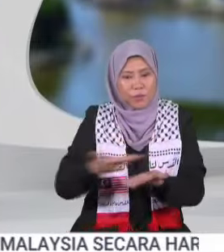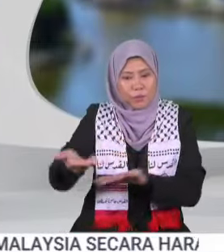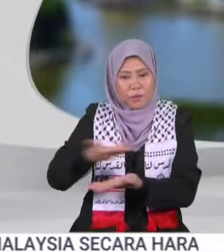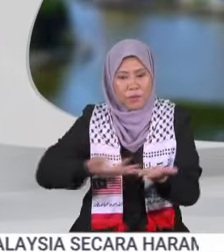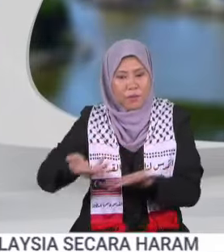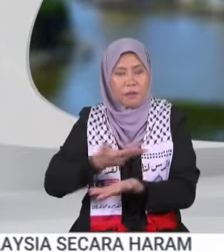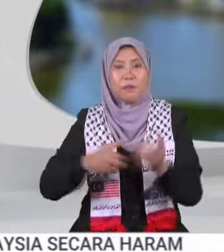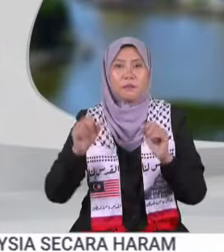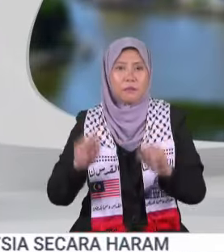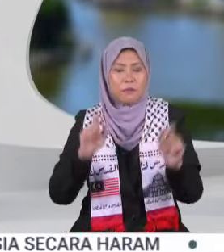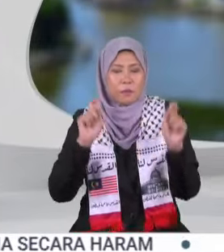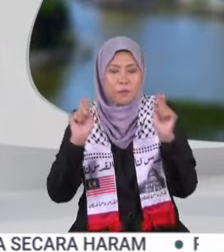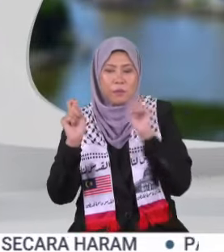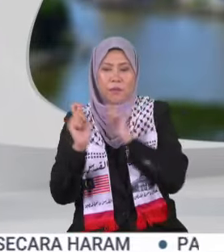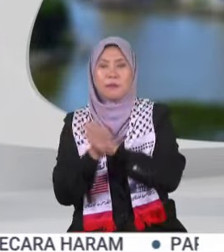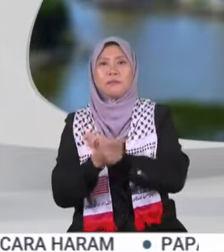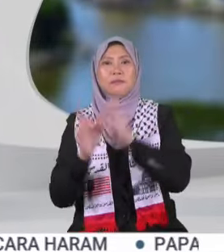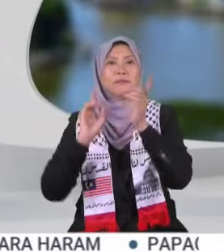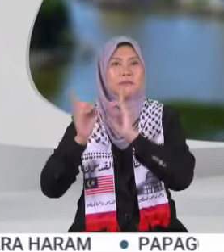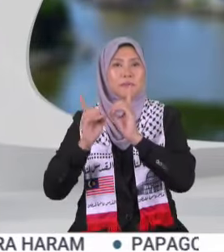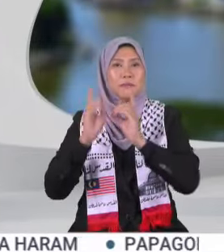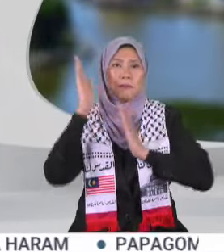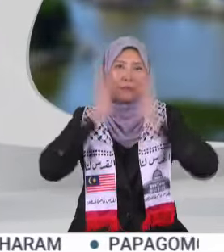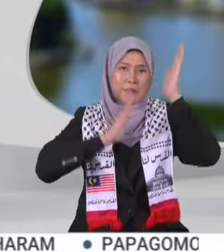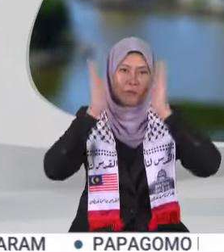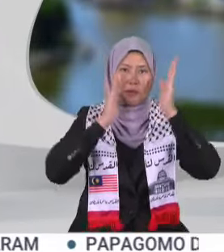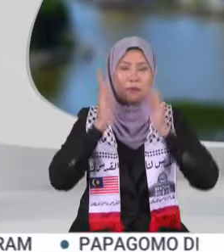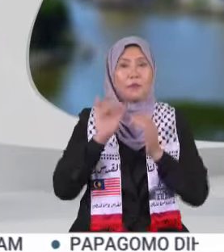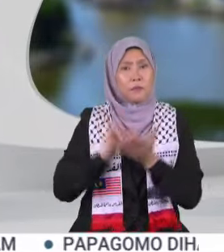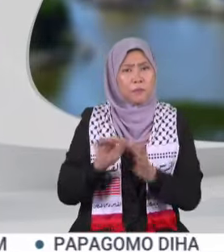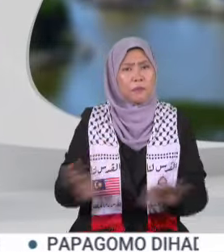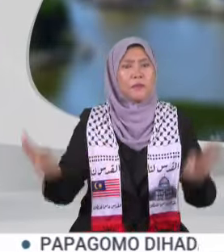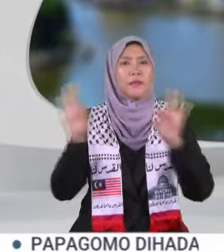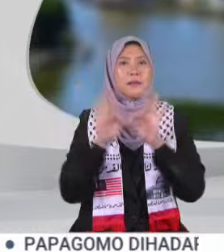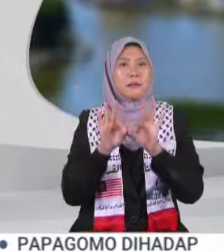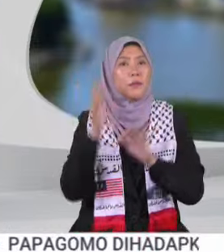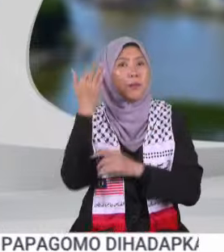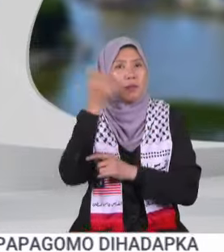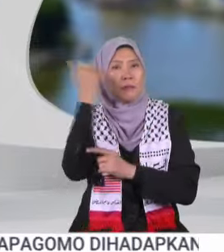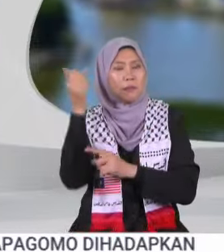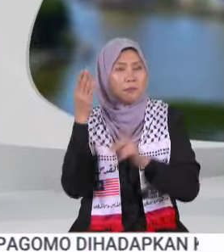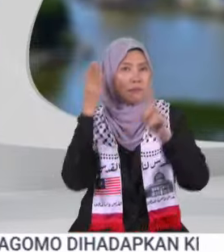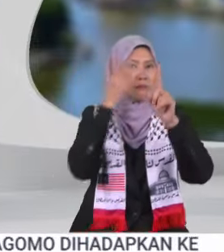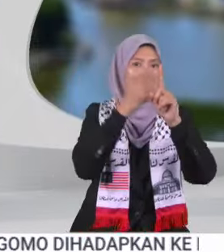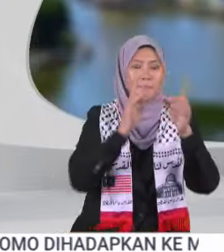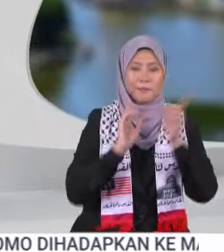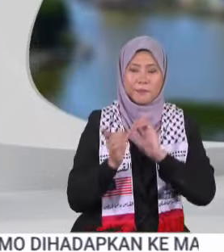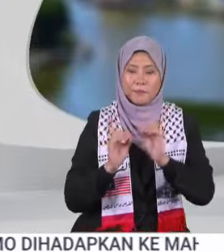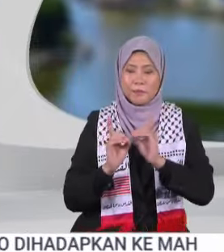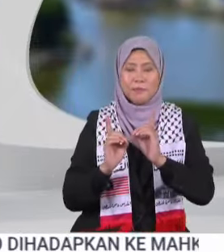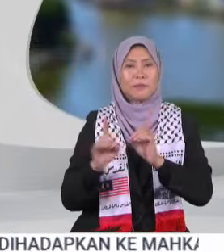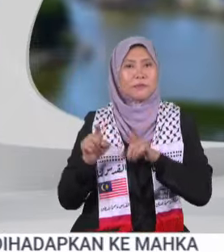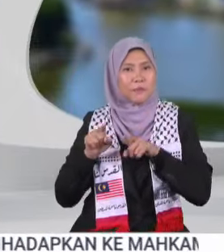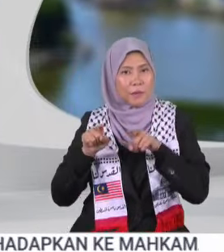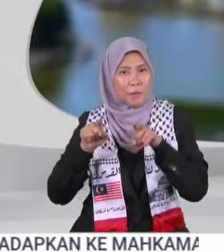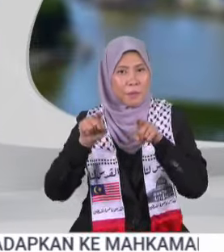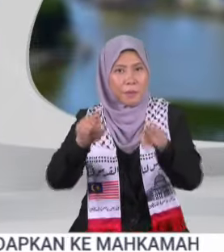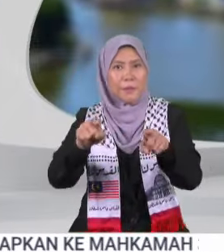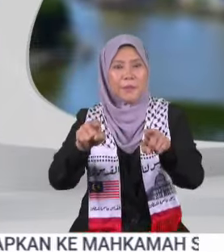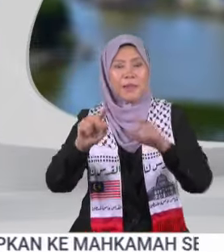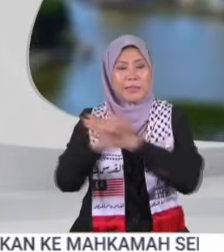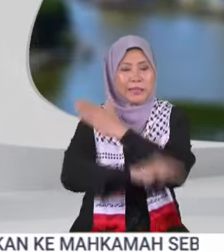untuk membawa transformasi digital di Malaysia perkara itu penting bagi memastikan Hala tuju pendigitalan yang selari di